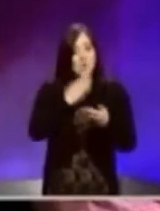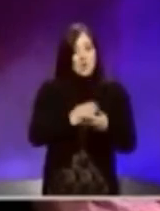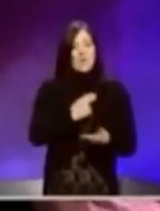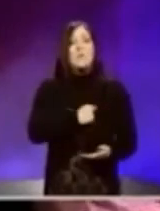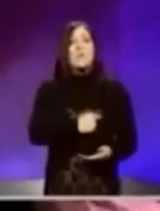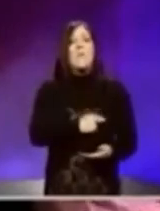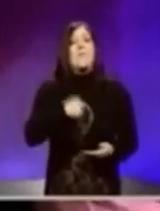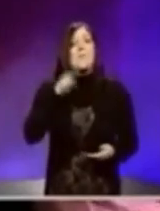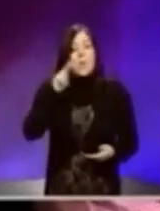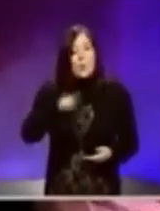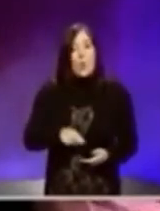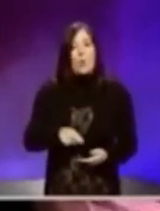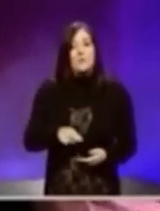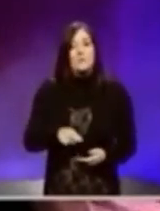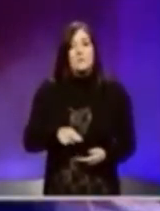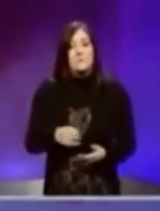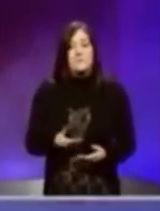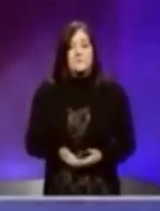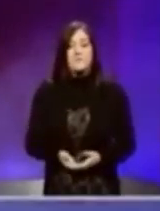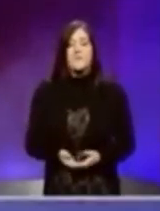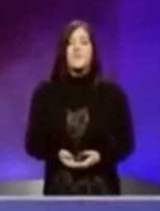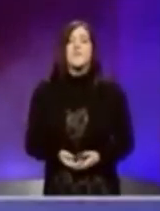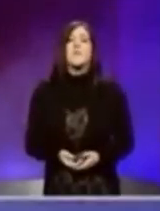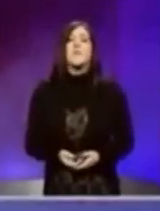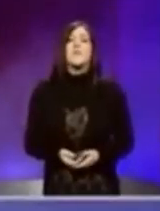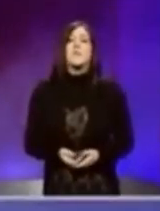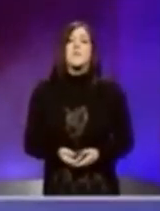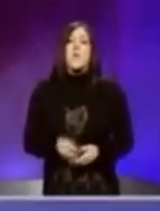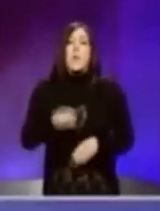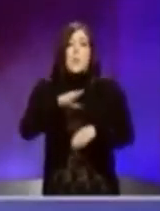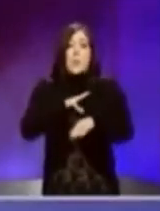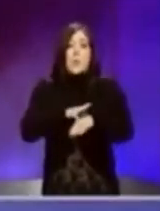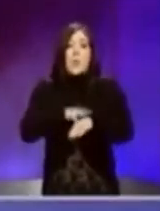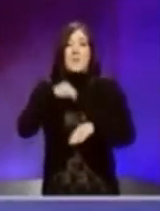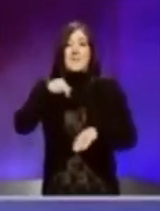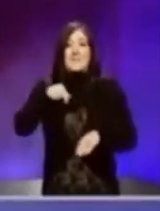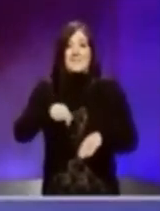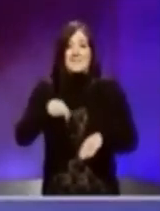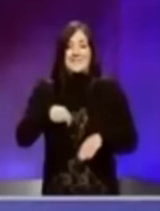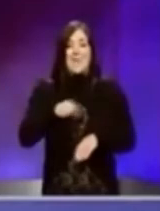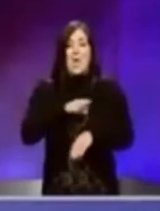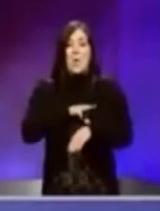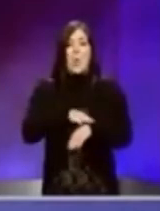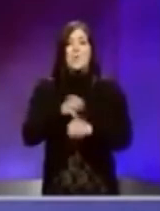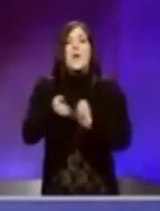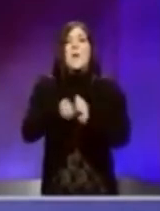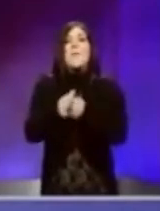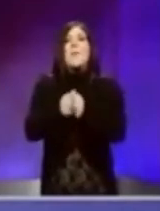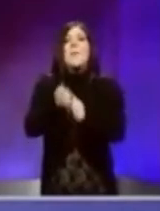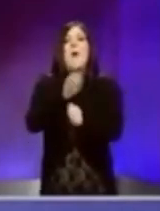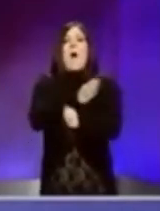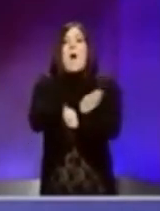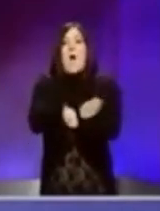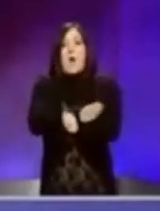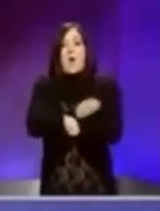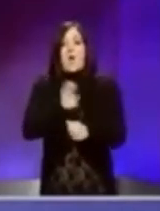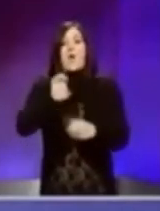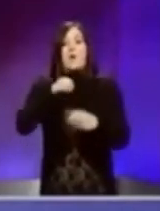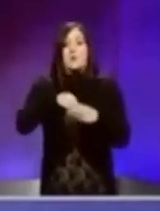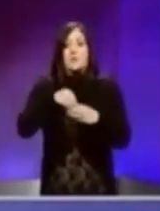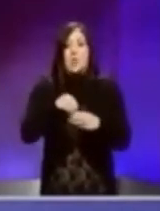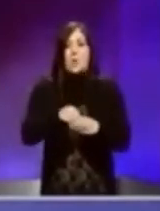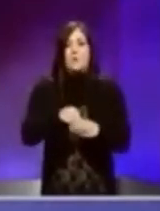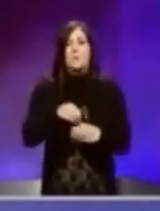infaslin. Fid-diskussjoni li għandna għaddejja f'din il-kampanja, spiss nisimgħu l-argument li maħniex